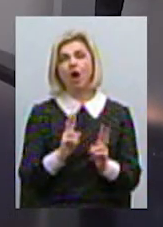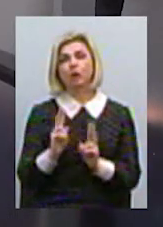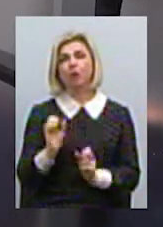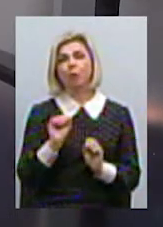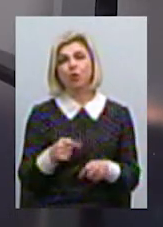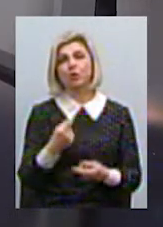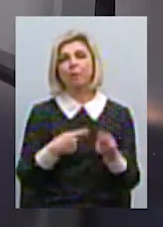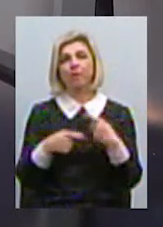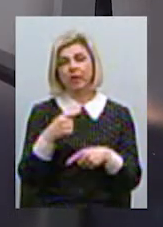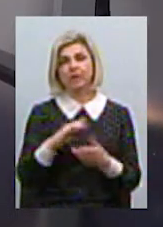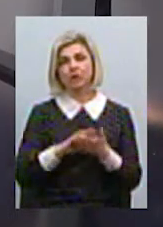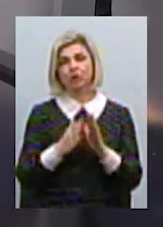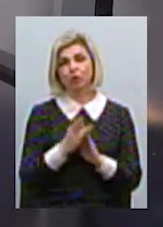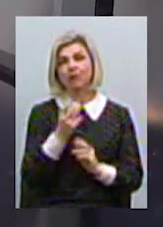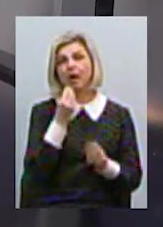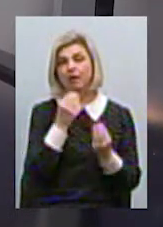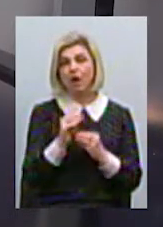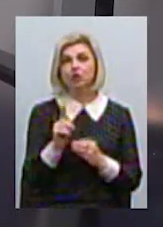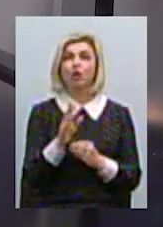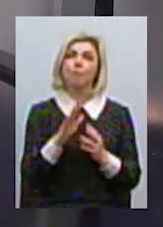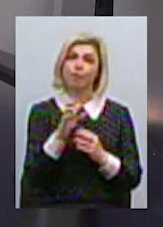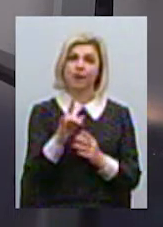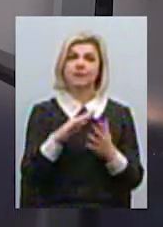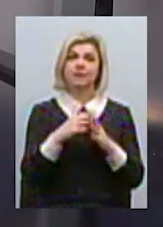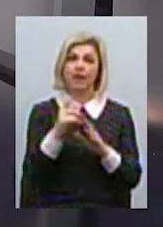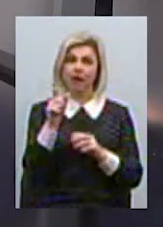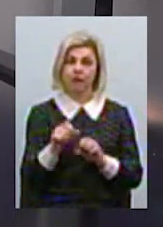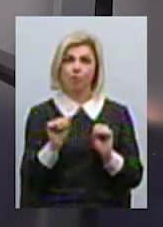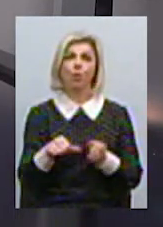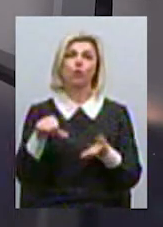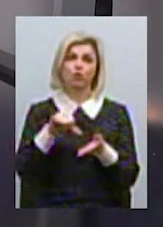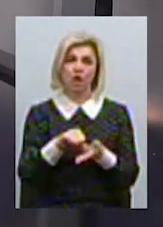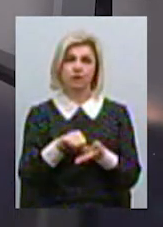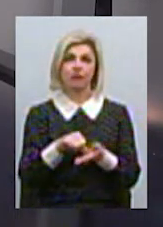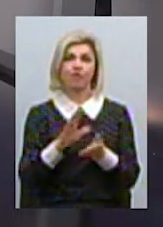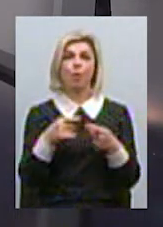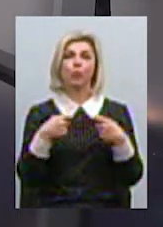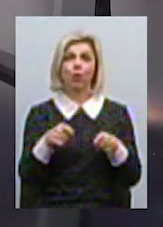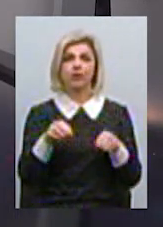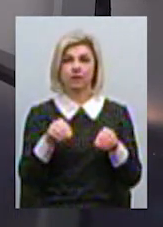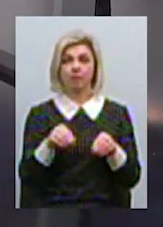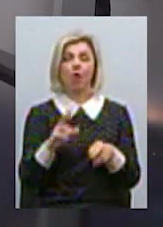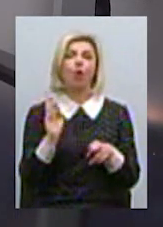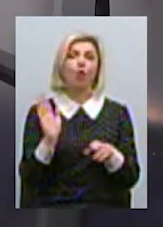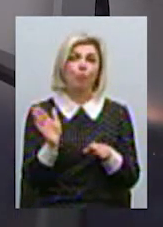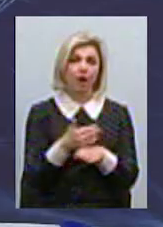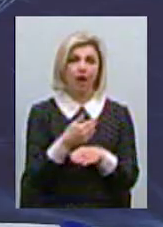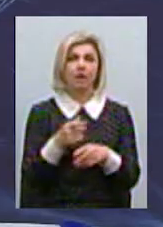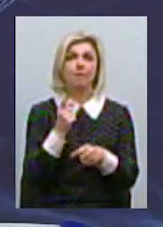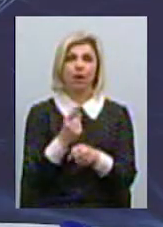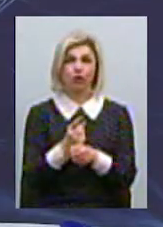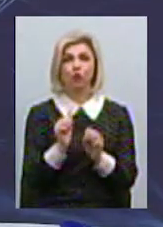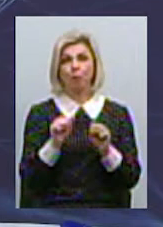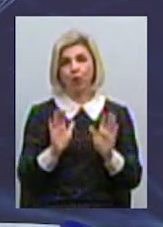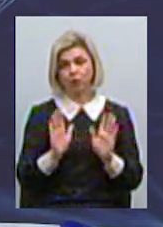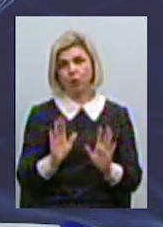щоб селянин міг теж брати участь у продажу землі? Зняти мораторій може лише наш